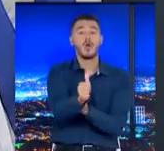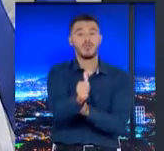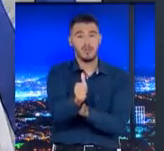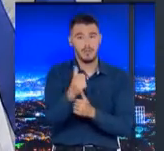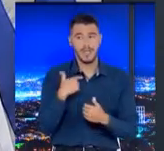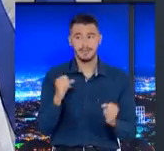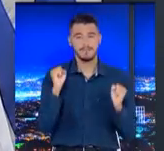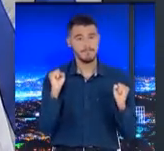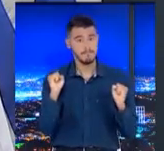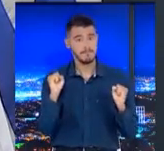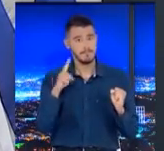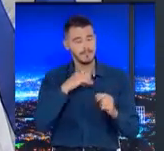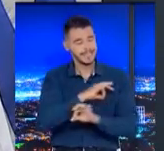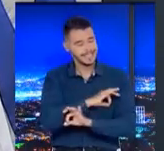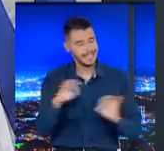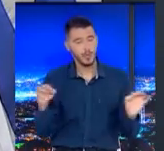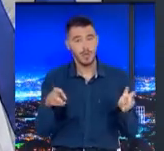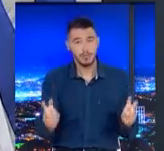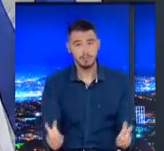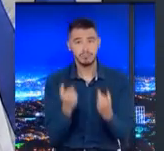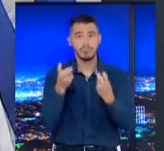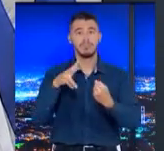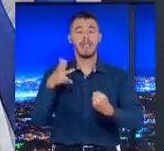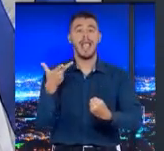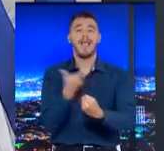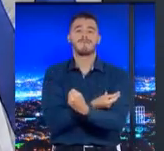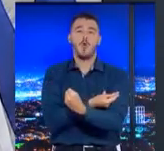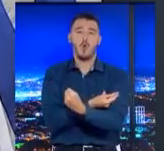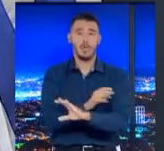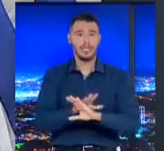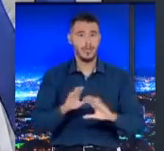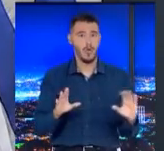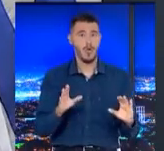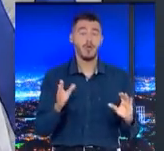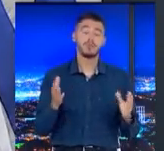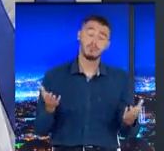θα έρθει το εμβόλιο, θα ξεπεράσουμε αυτό το κοινωνικό πρότυπο που και εμένα δεν μου αρέσει.